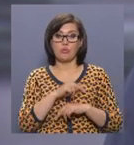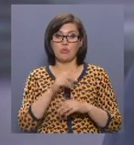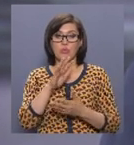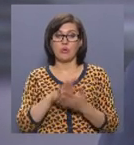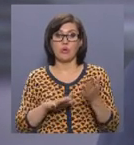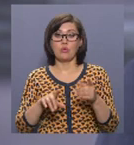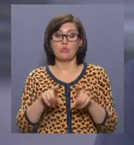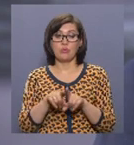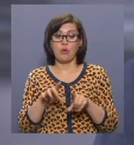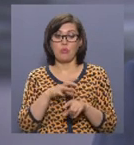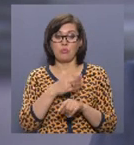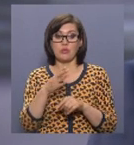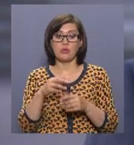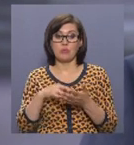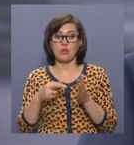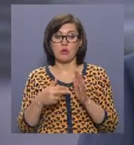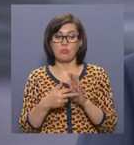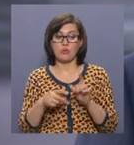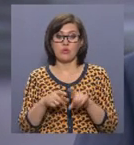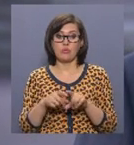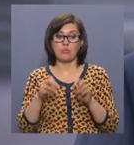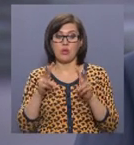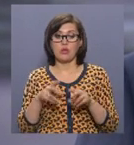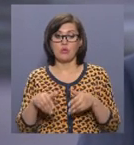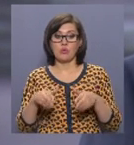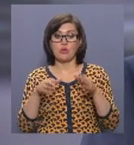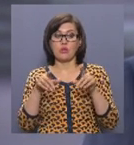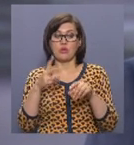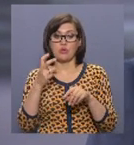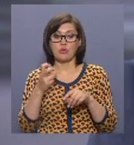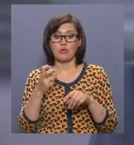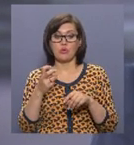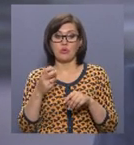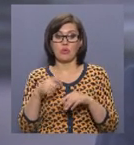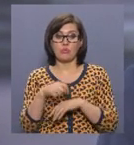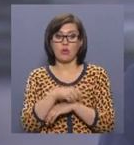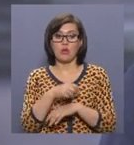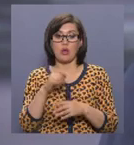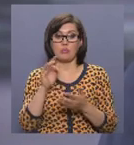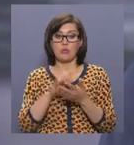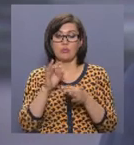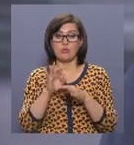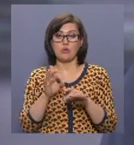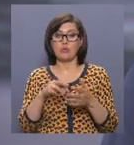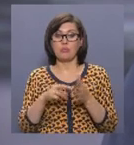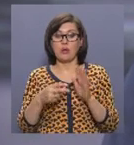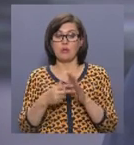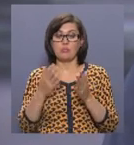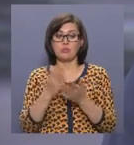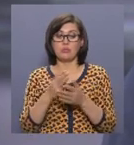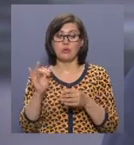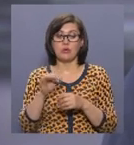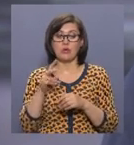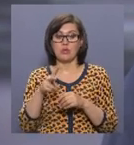жалғастырамыз. Біздің жоспарымызда сол арнай жолақтарды 200 шақырымға шейін қалада жеткізуге жоспарымыз бар.